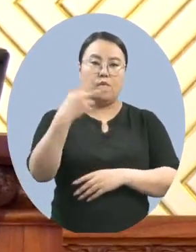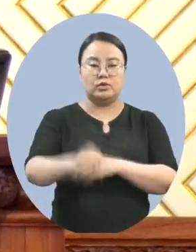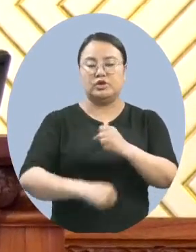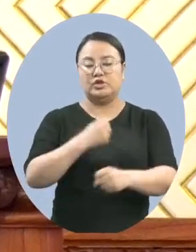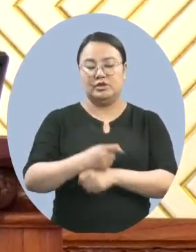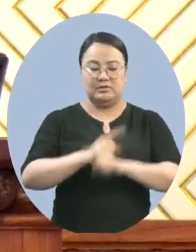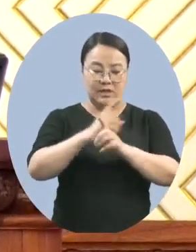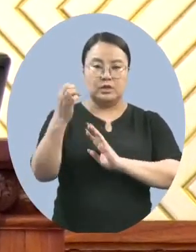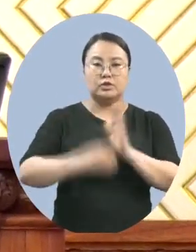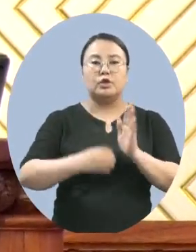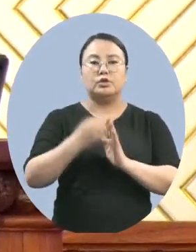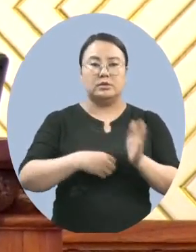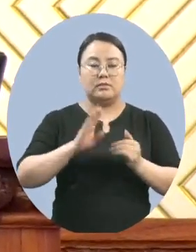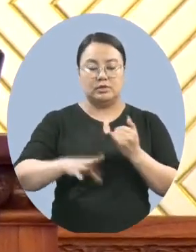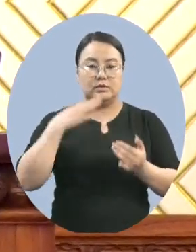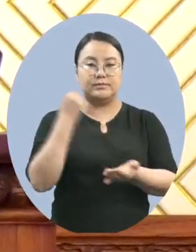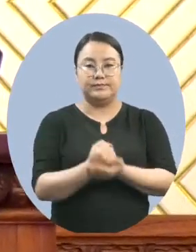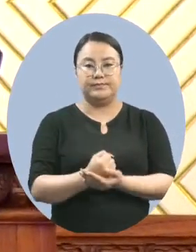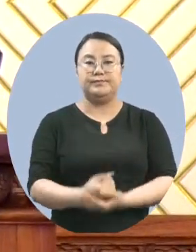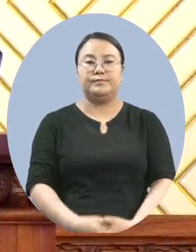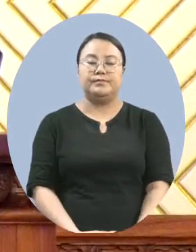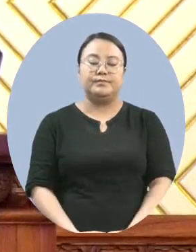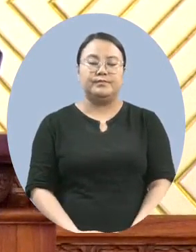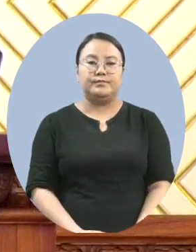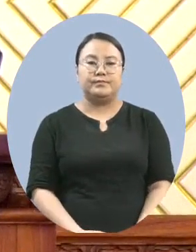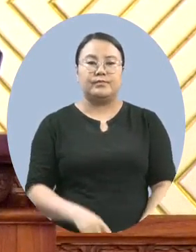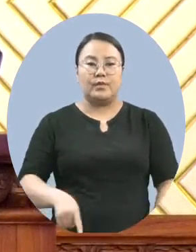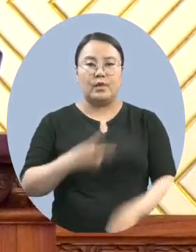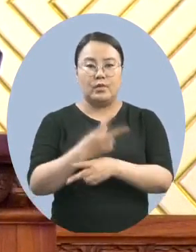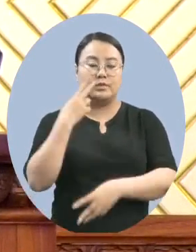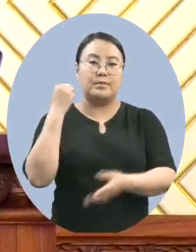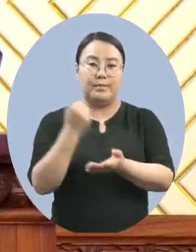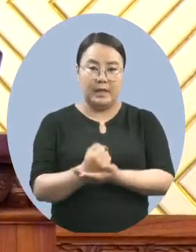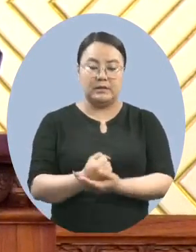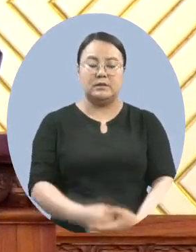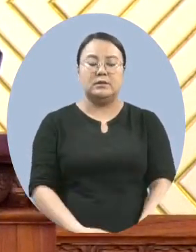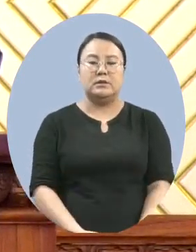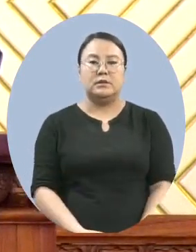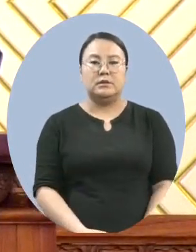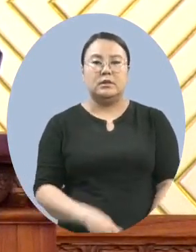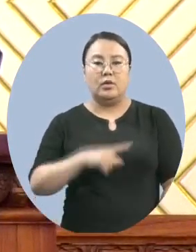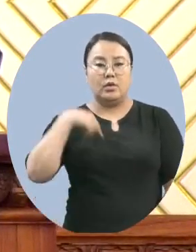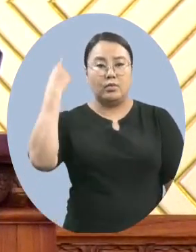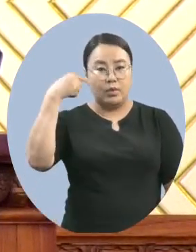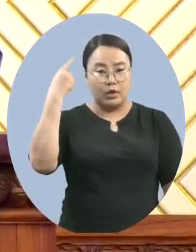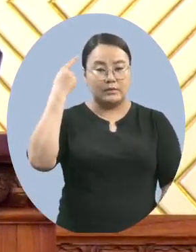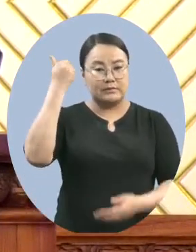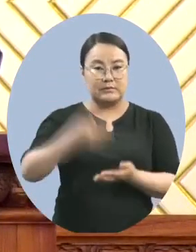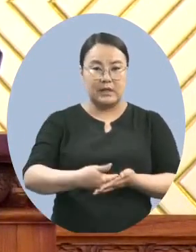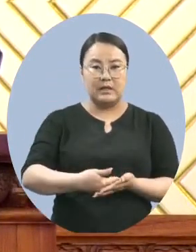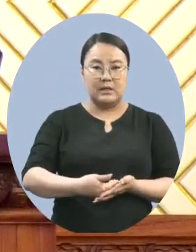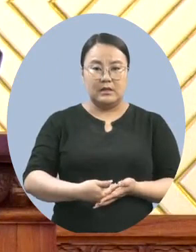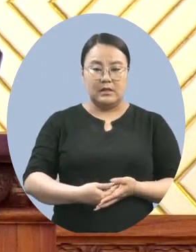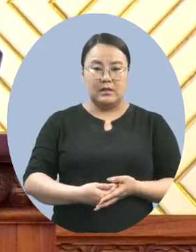30 жил доктортой мөрдөгдөх ёстой гэдэг эцэст нь нотлон тэмдэглэж хэлж байна. Ингээд энэ хуулийг батлахад үзэл бодол санал болоо